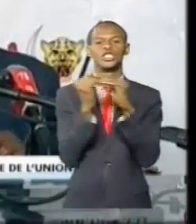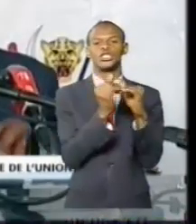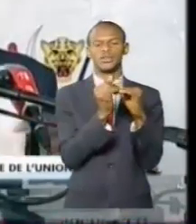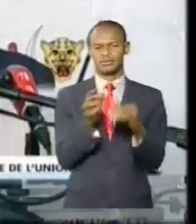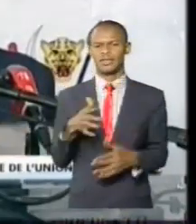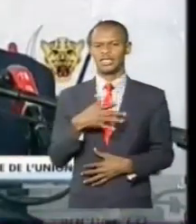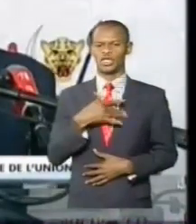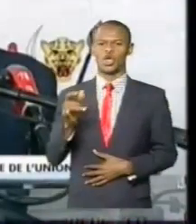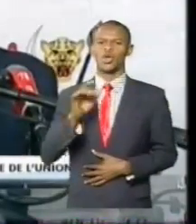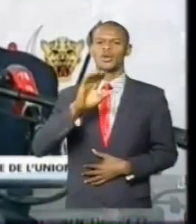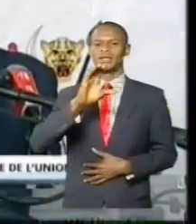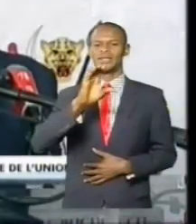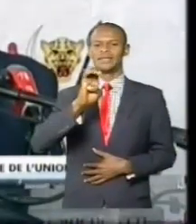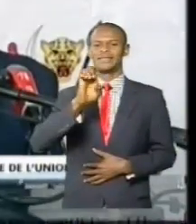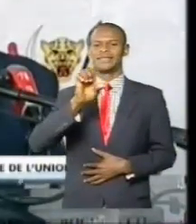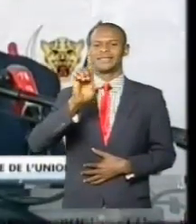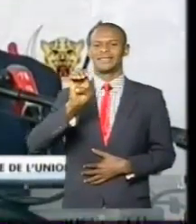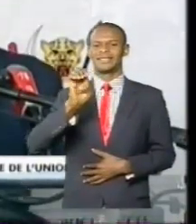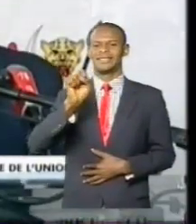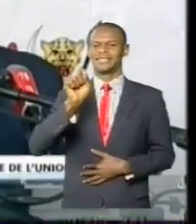Tunda Yakassende.